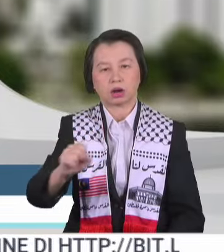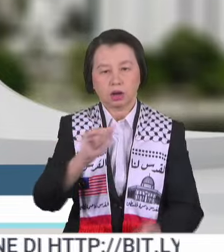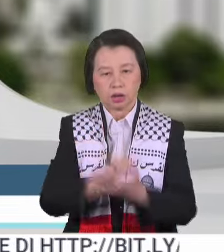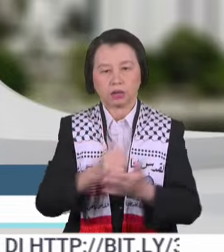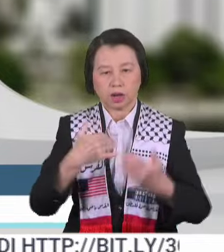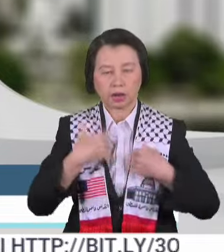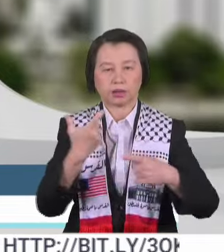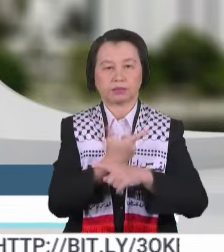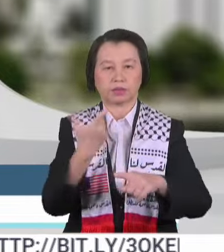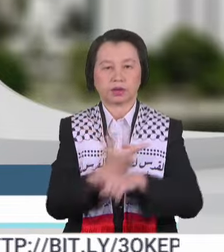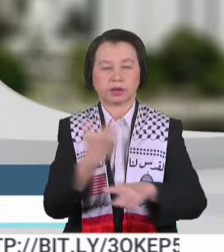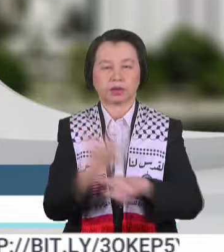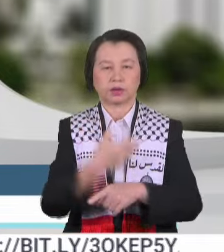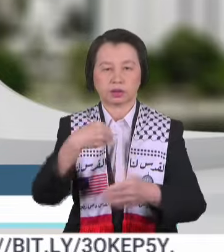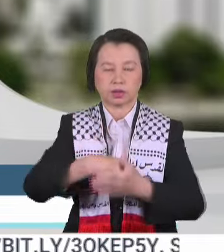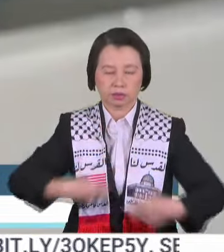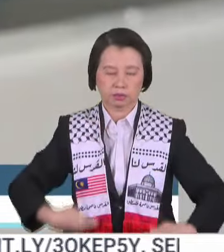dalam kehidupan seharian.